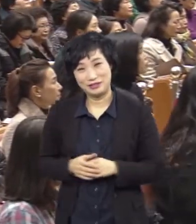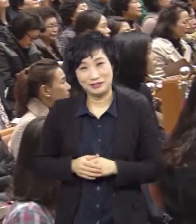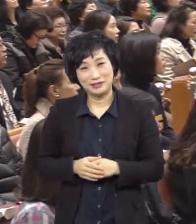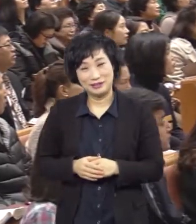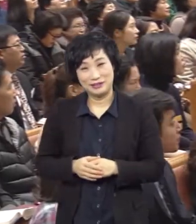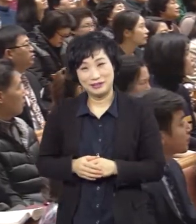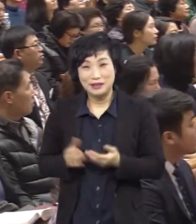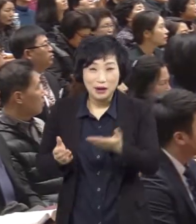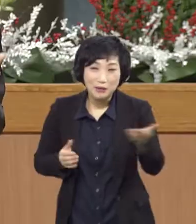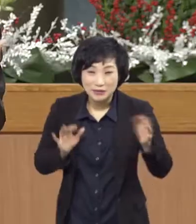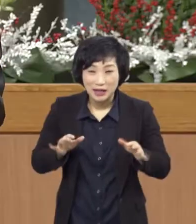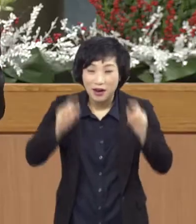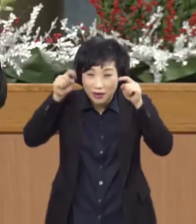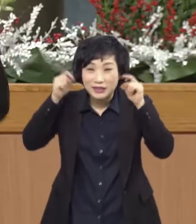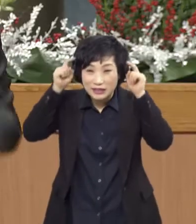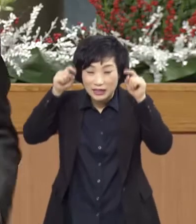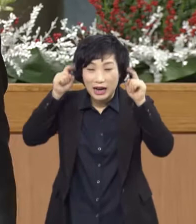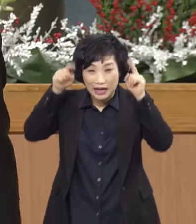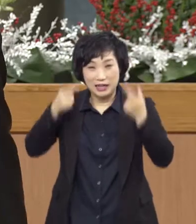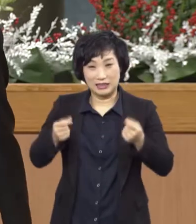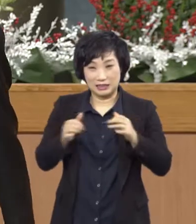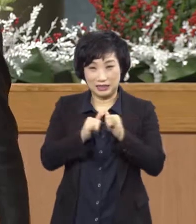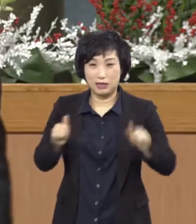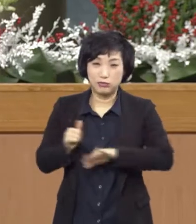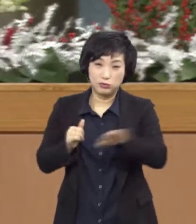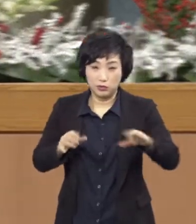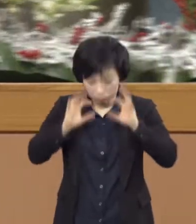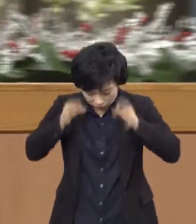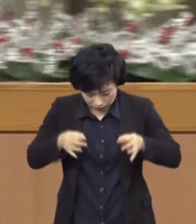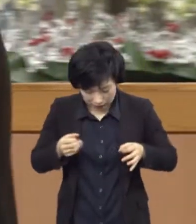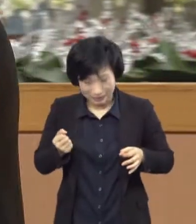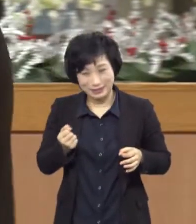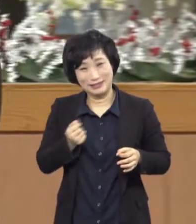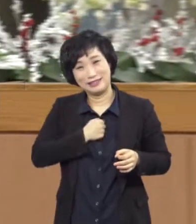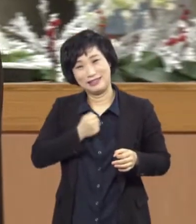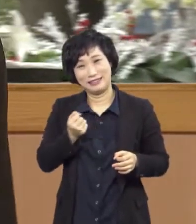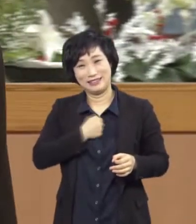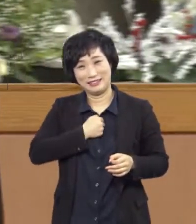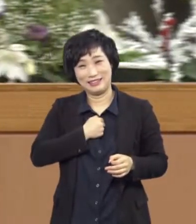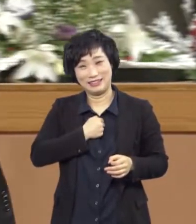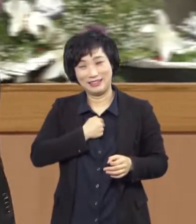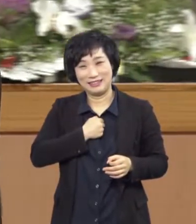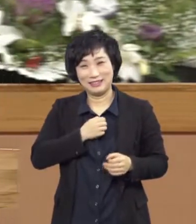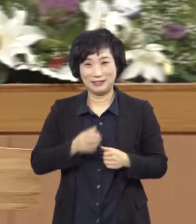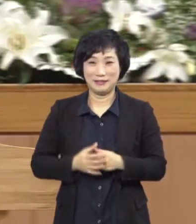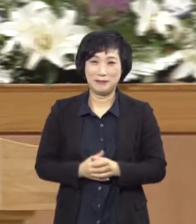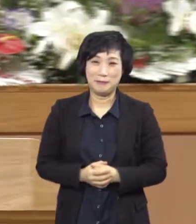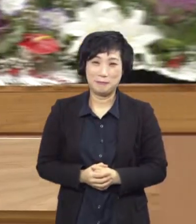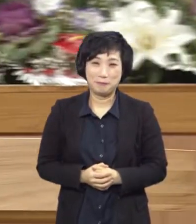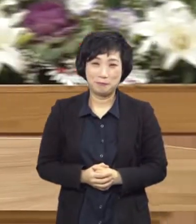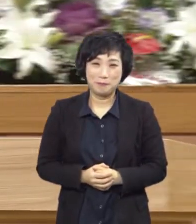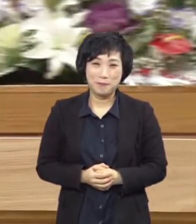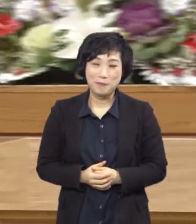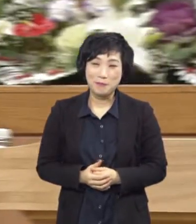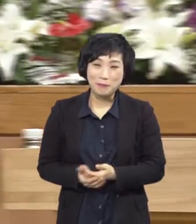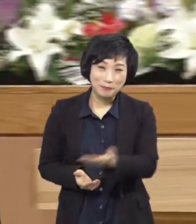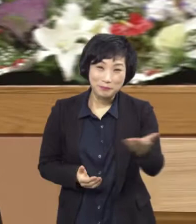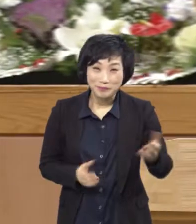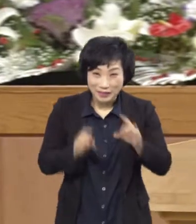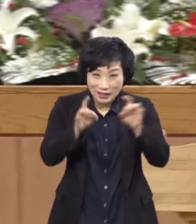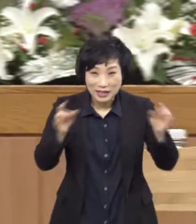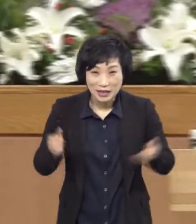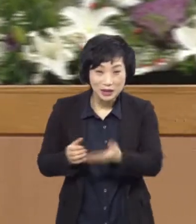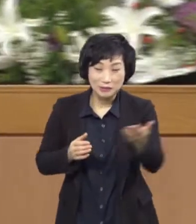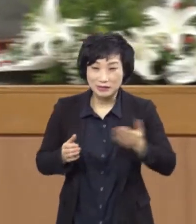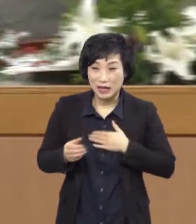어린 양 같은 우리 인간 얼마나 답답하냐 그 말이에요. 그래서 사람들은 각자가 다